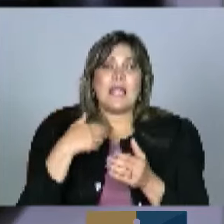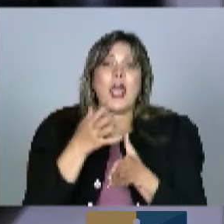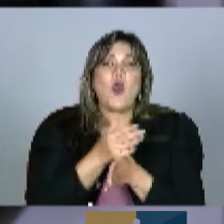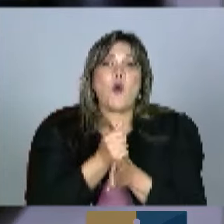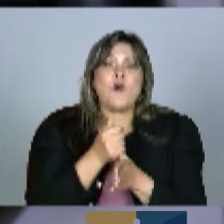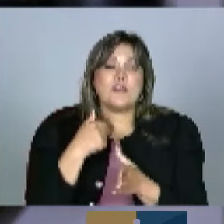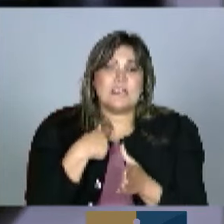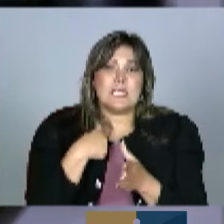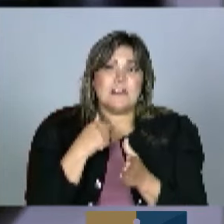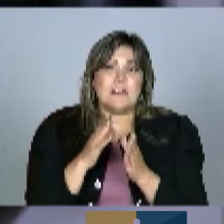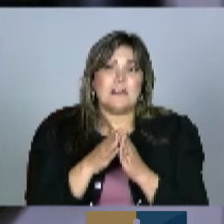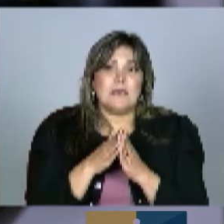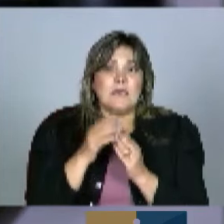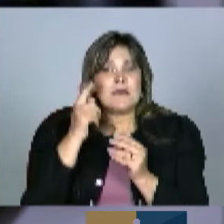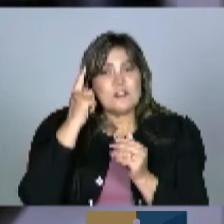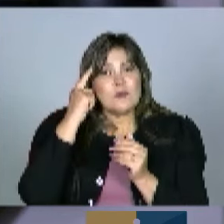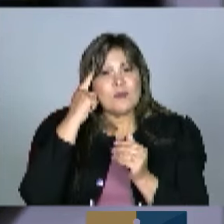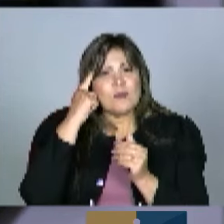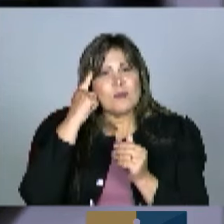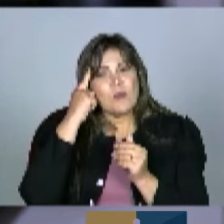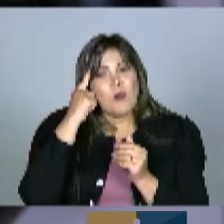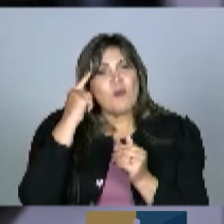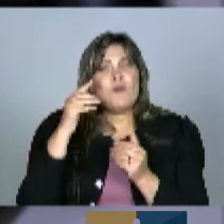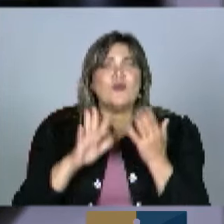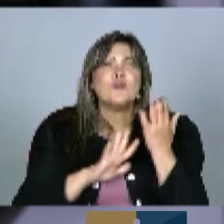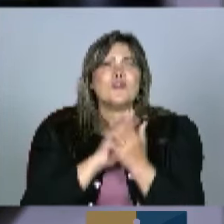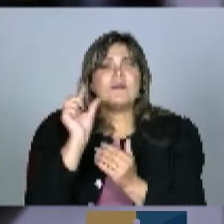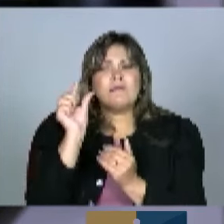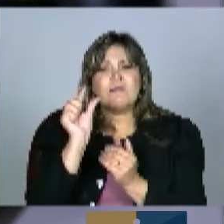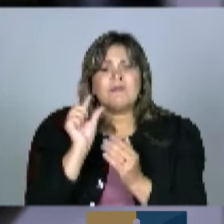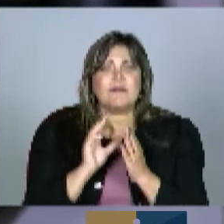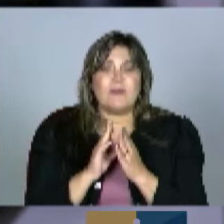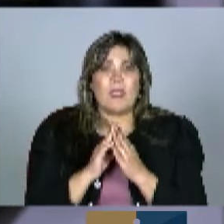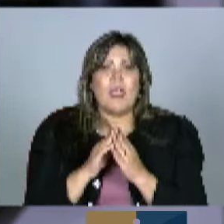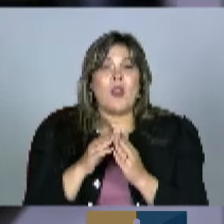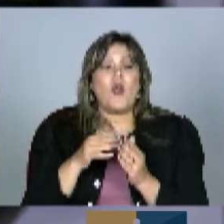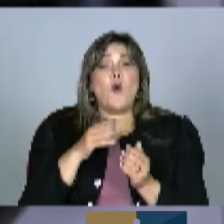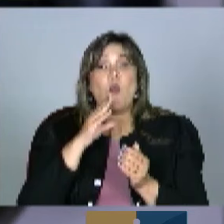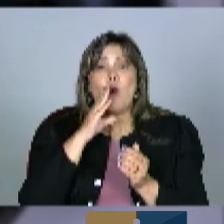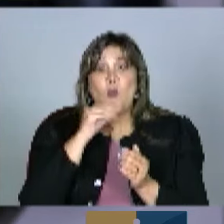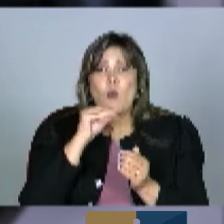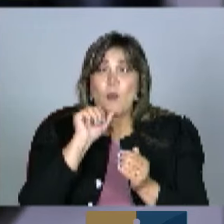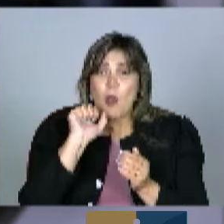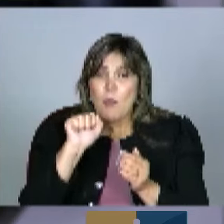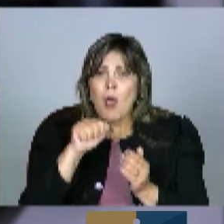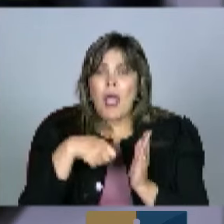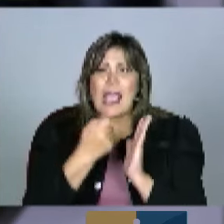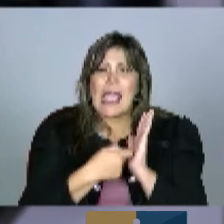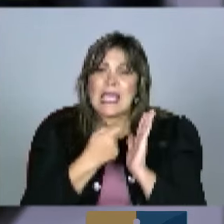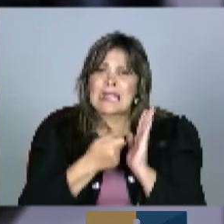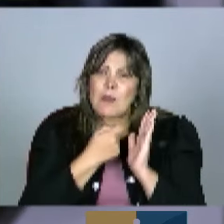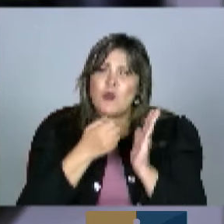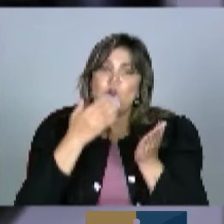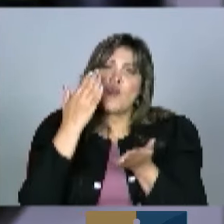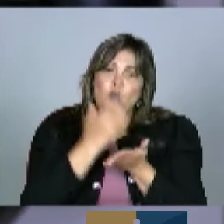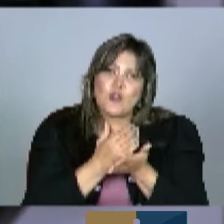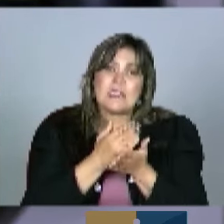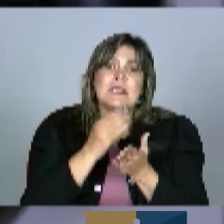جوزي معاك ابنيا وحمايه كان كاتبله نصف البيت باسمه دي من ورايا